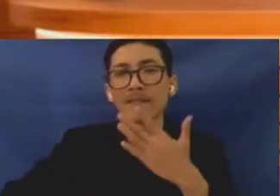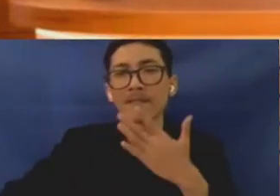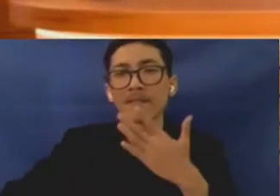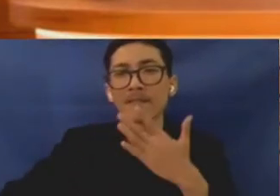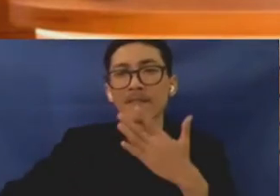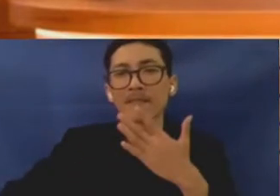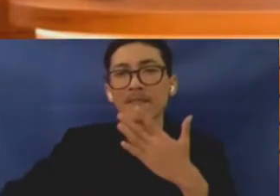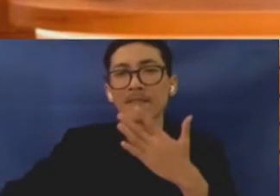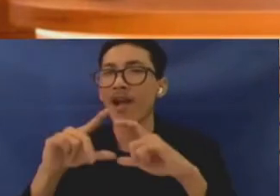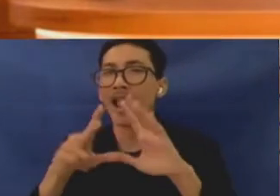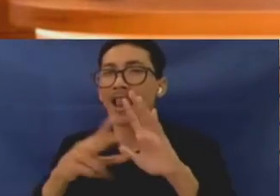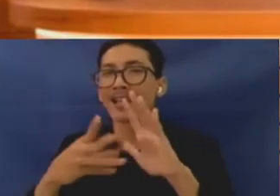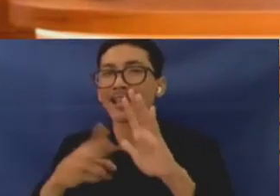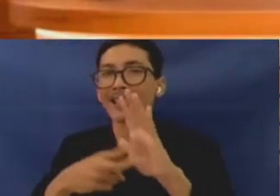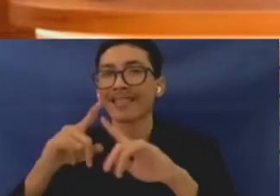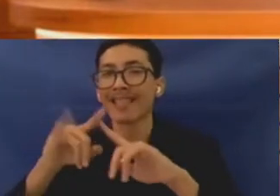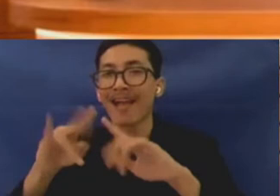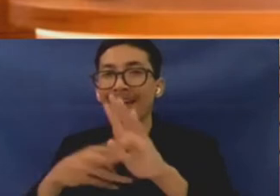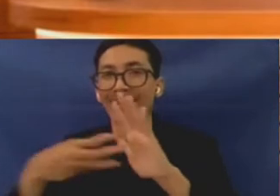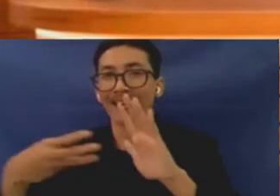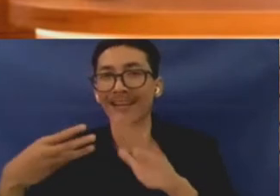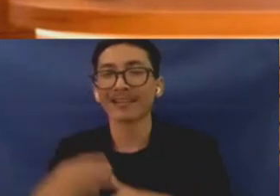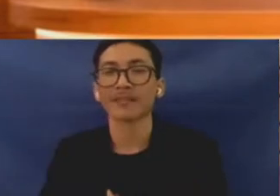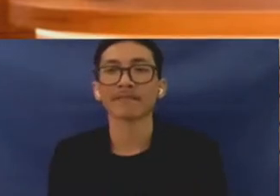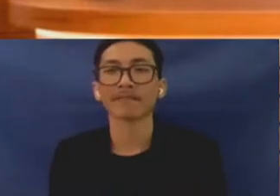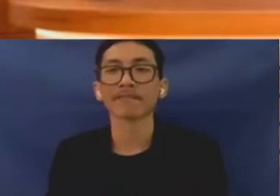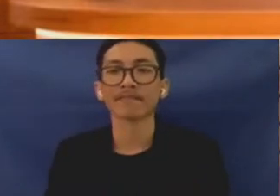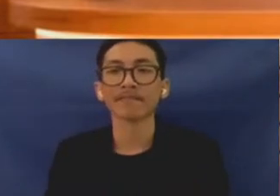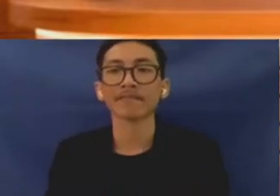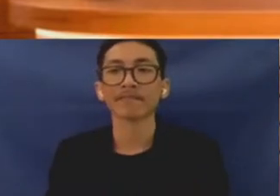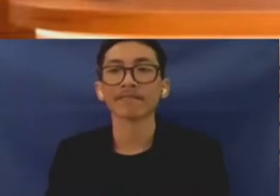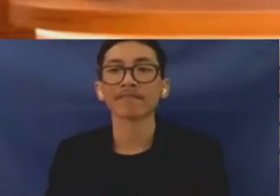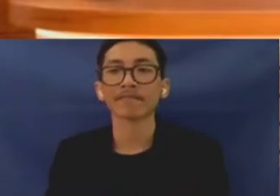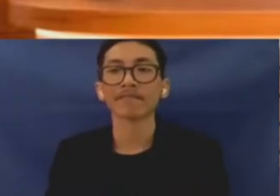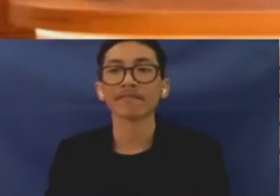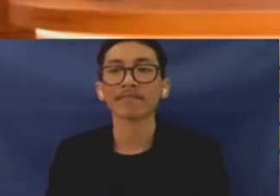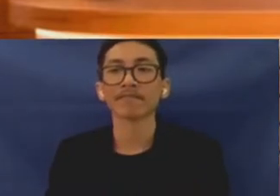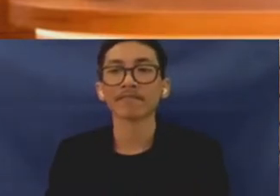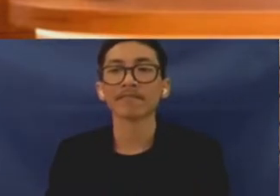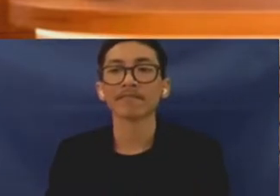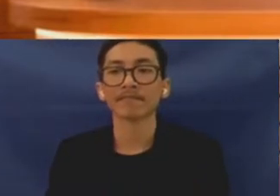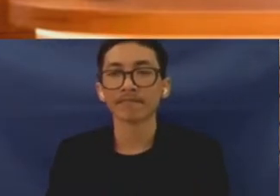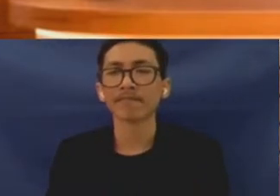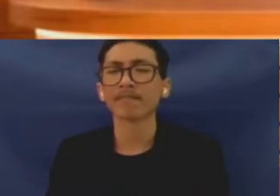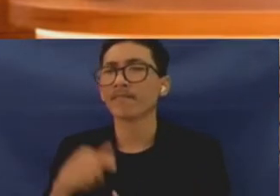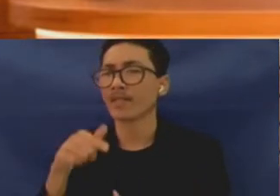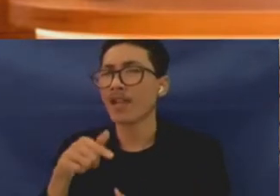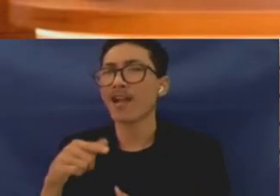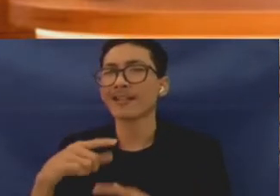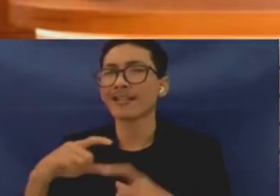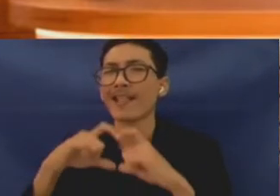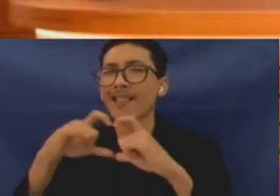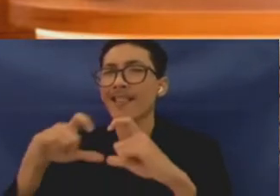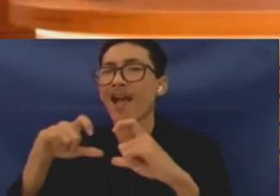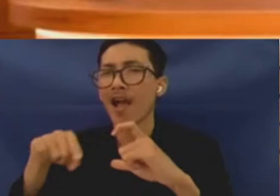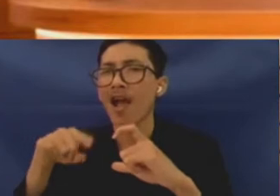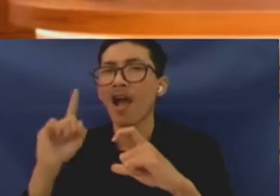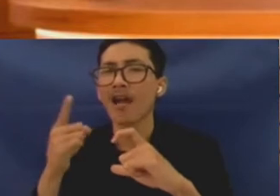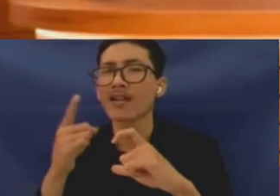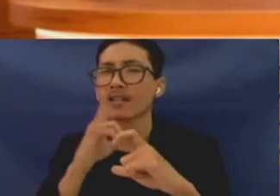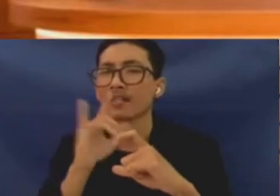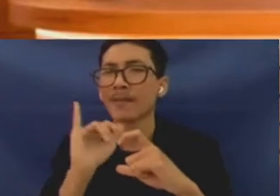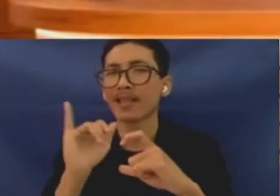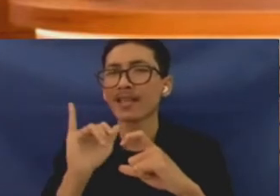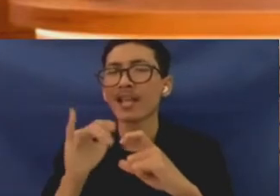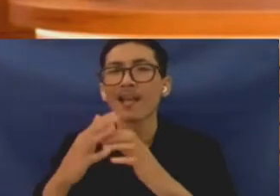pada korelasi disabilitas dan Valentine, tersandar memoir sejarah kelam, The Untold Stories, terkait perihal kasih